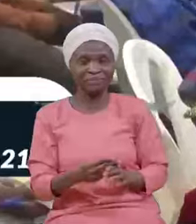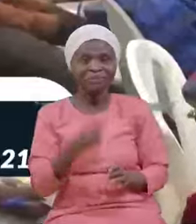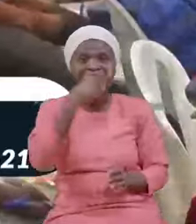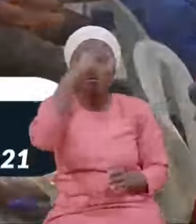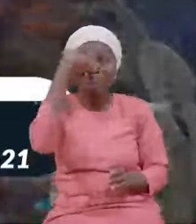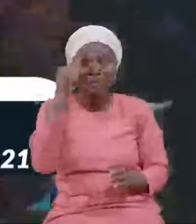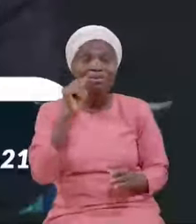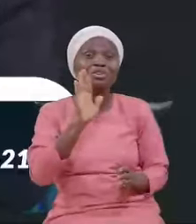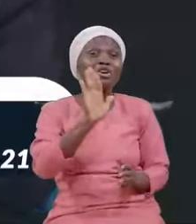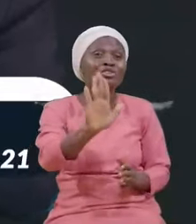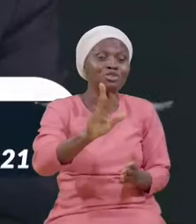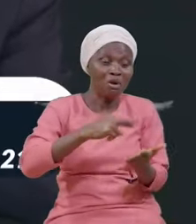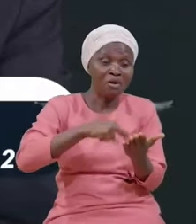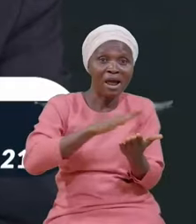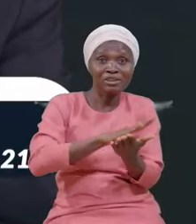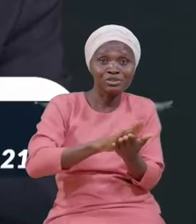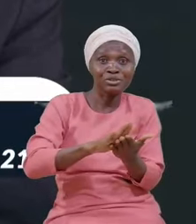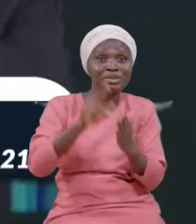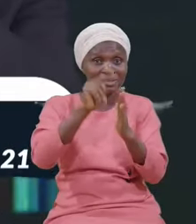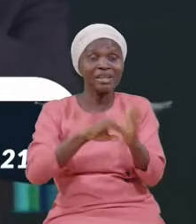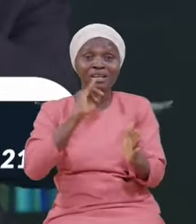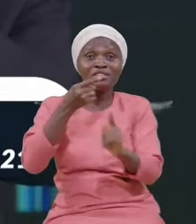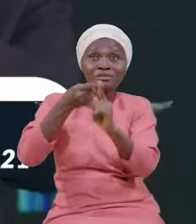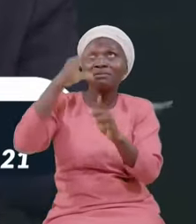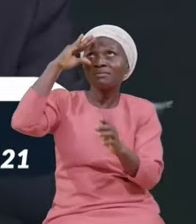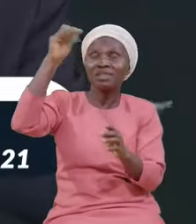Parce que la justice, ta justice vient de Dieu.